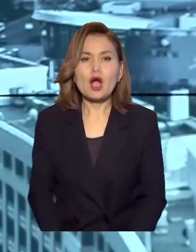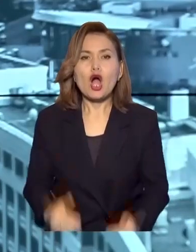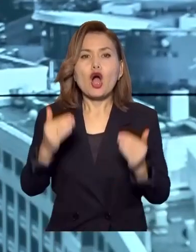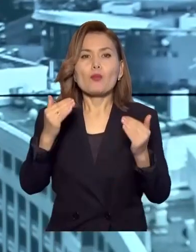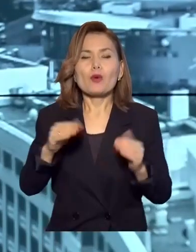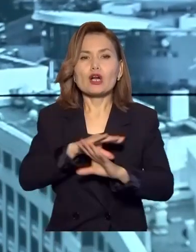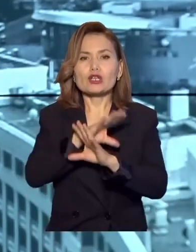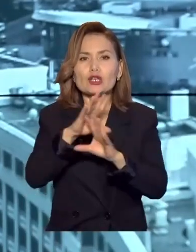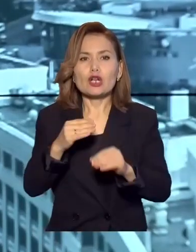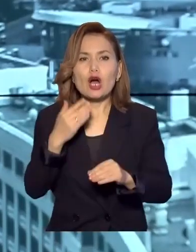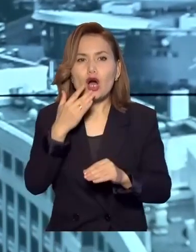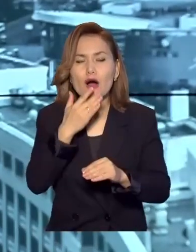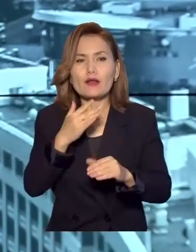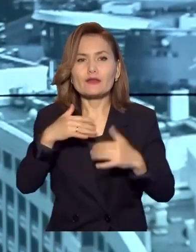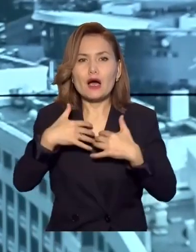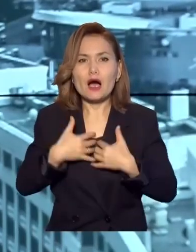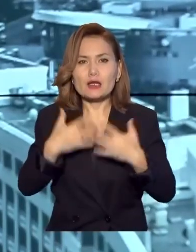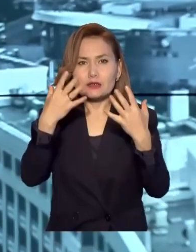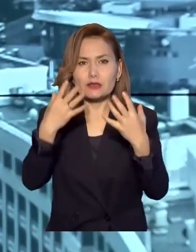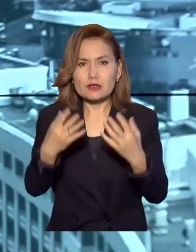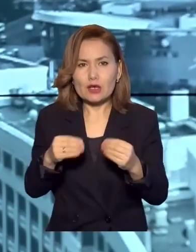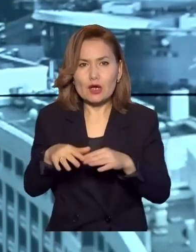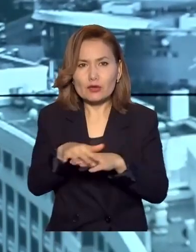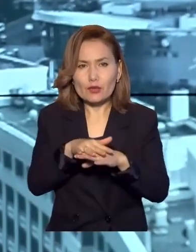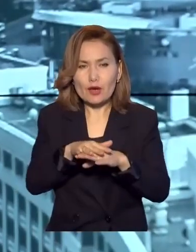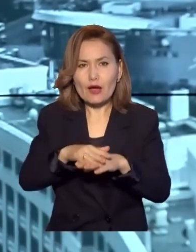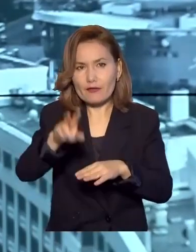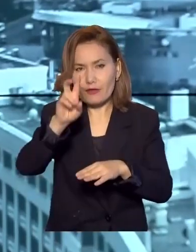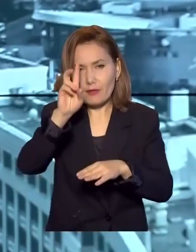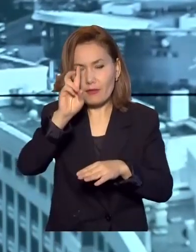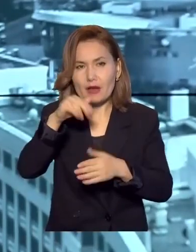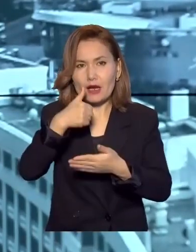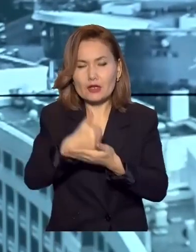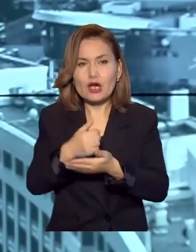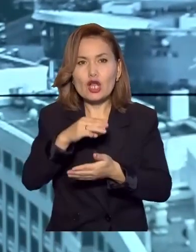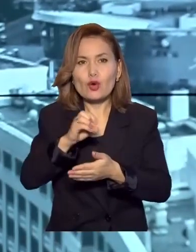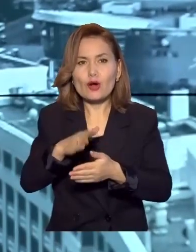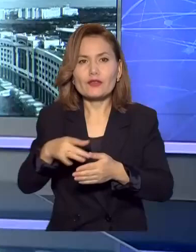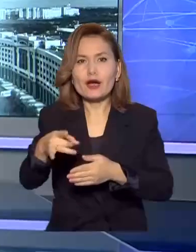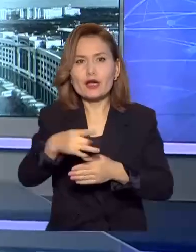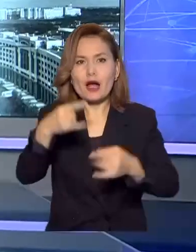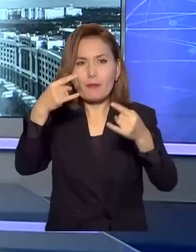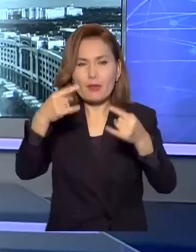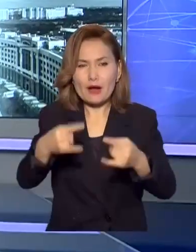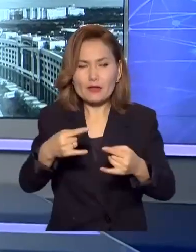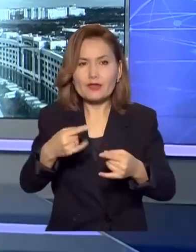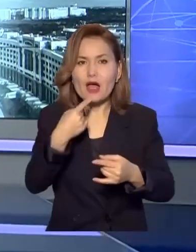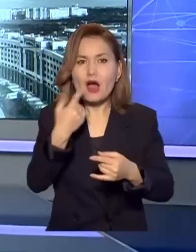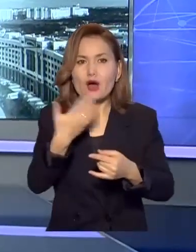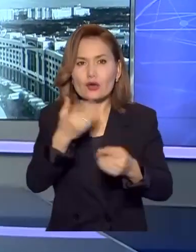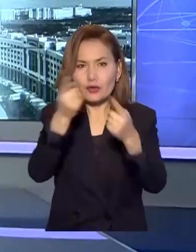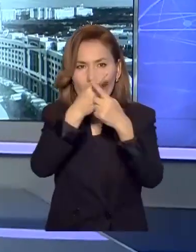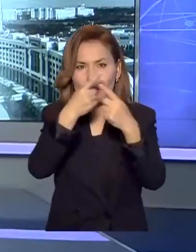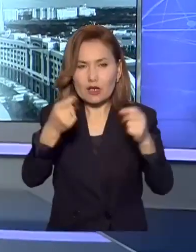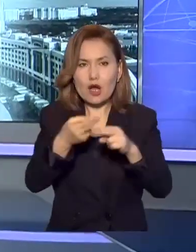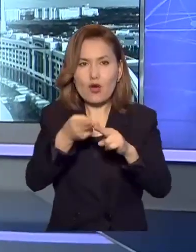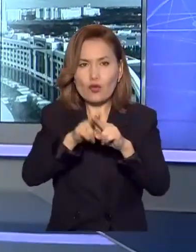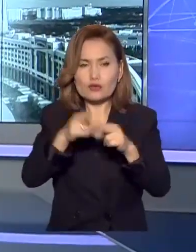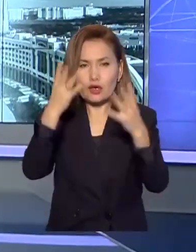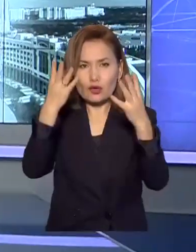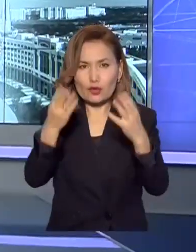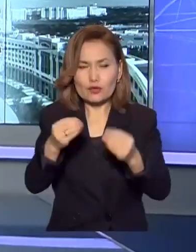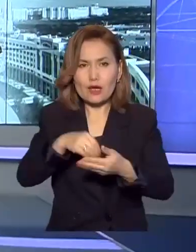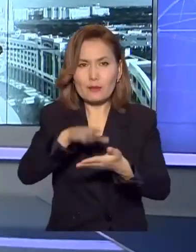Бүгін жалпыұлттық аза тұту күні, мемлекет басшысы Қасым Жомарт Тоқаев республикалық телеарналар арқылы жасаған үндеуінде осы күнді